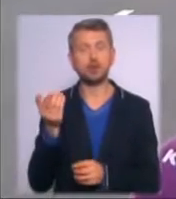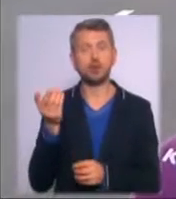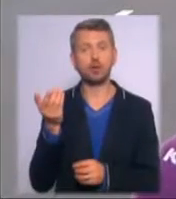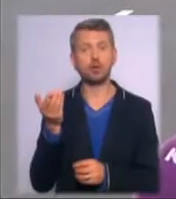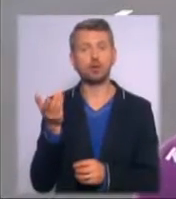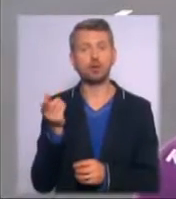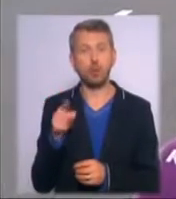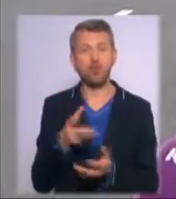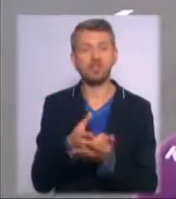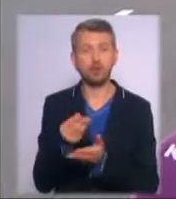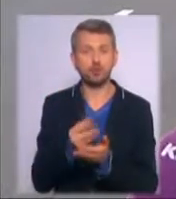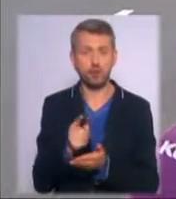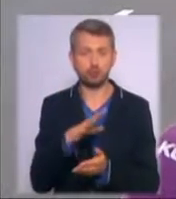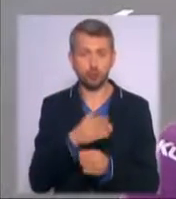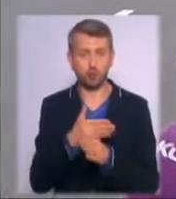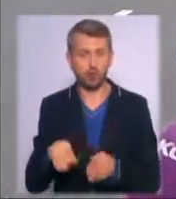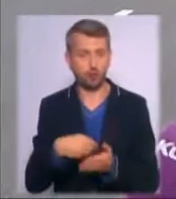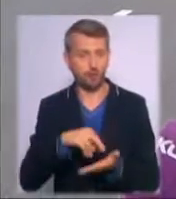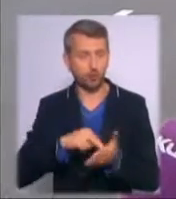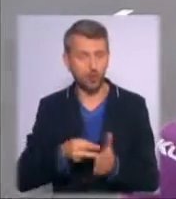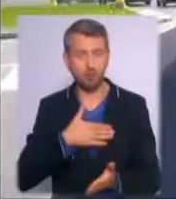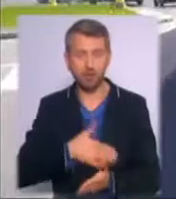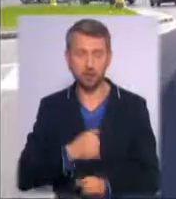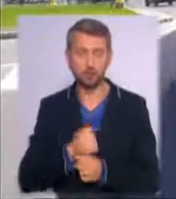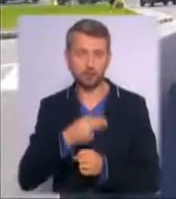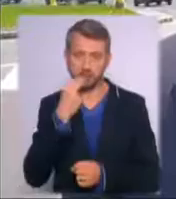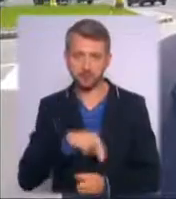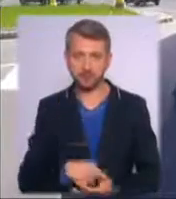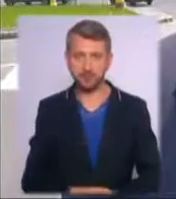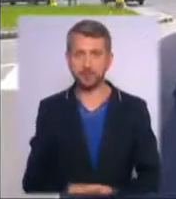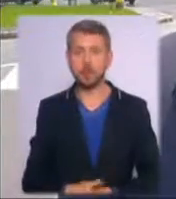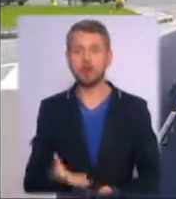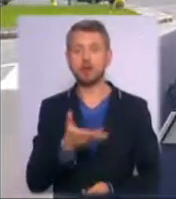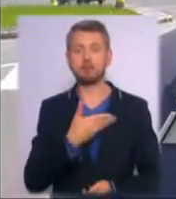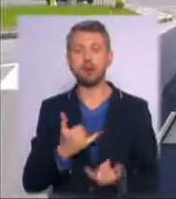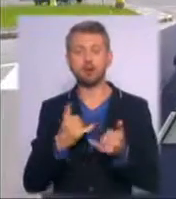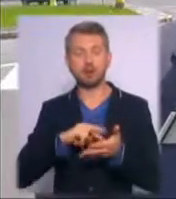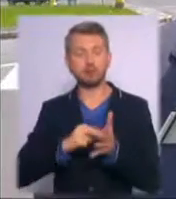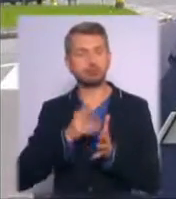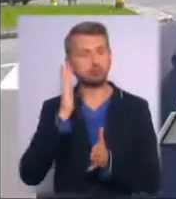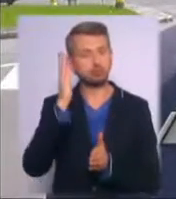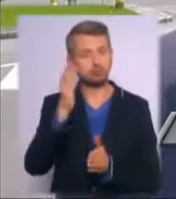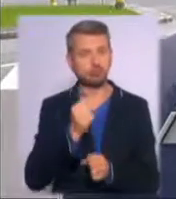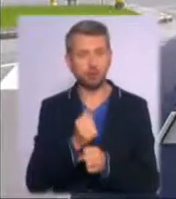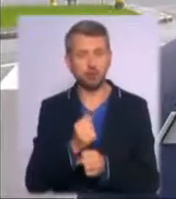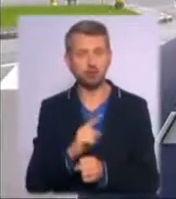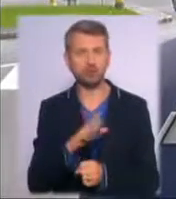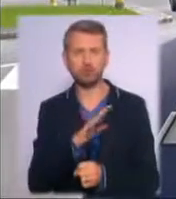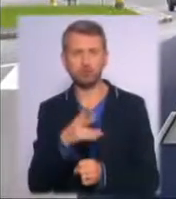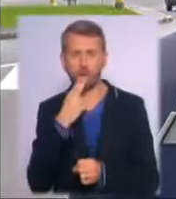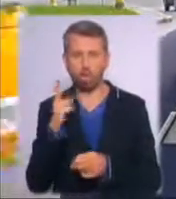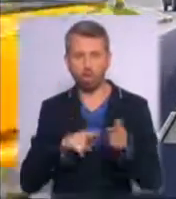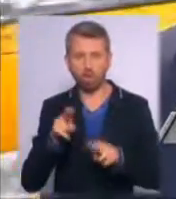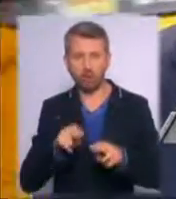яке було бюджетом виділено. І дуже приємно, що воно зроблено на якісному рівні. Ми стратегічно зараз працюємо над тим, щоб відходити від ямкового ремонту